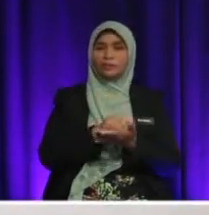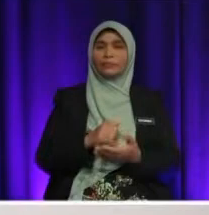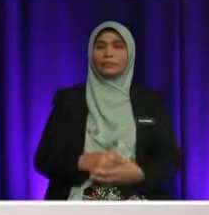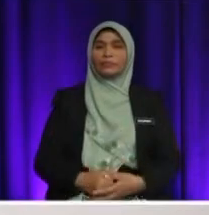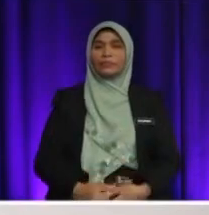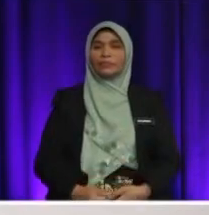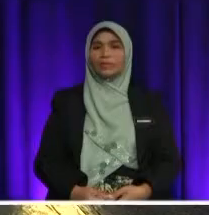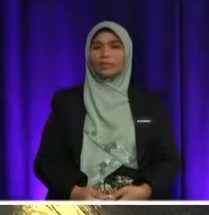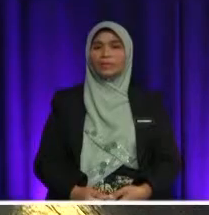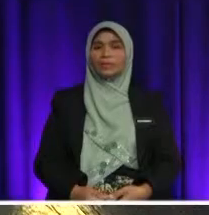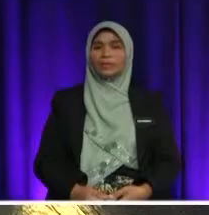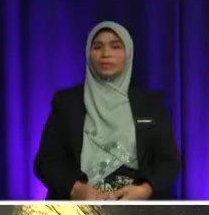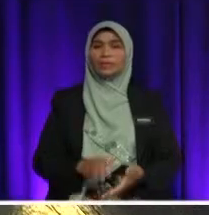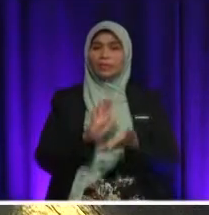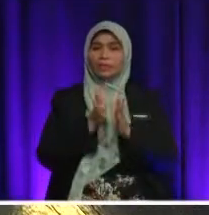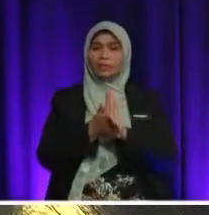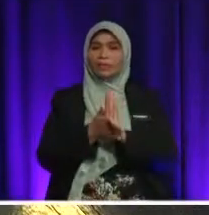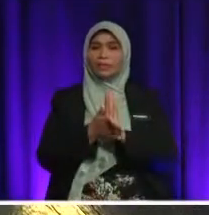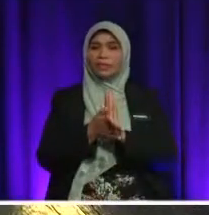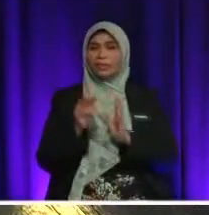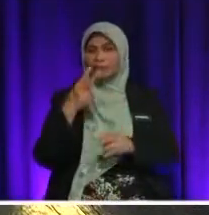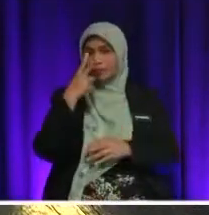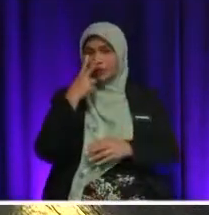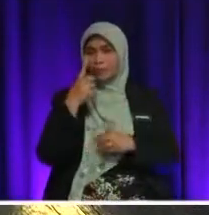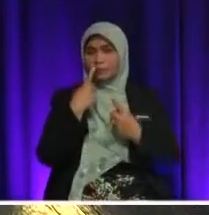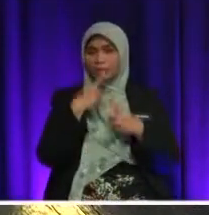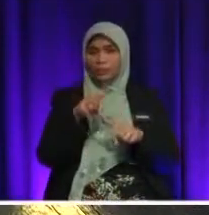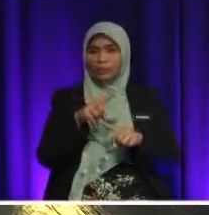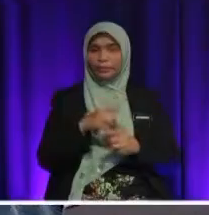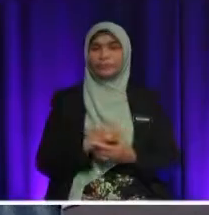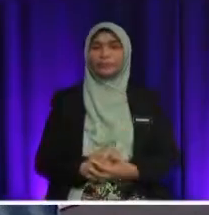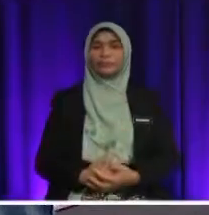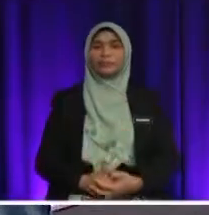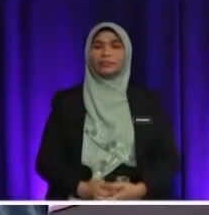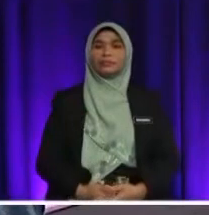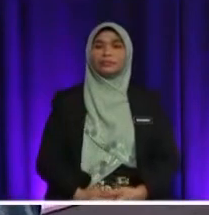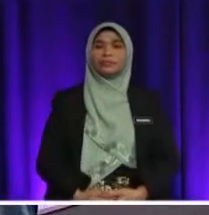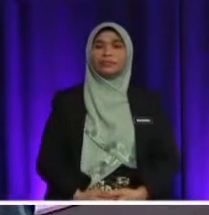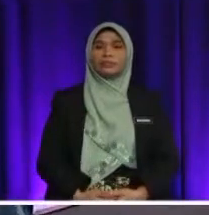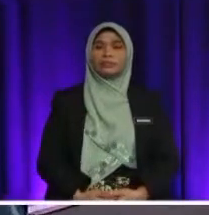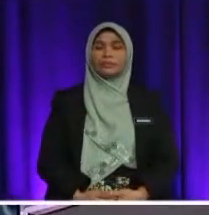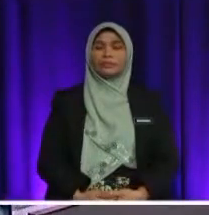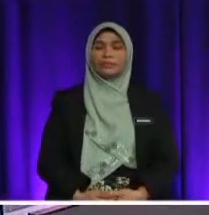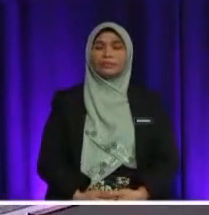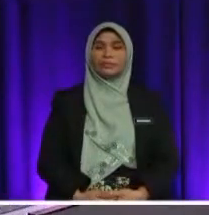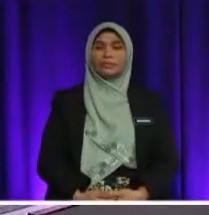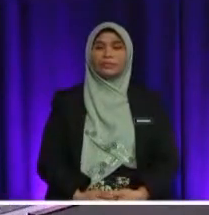nah mereka tema Java murid-murid mereka sering jawaban oke oke